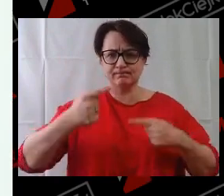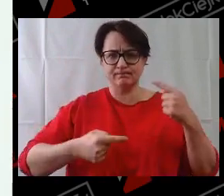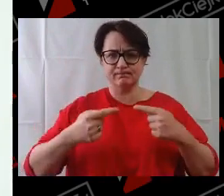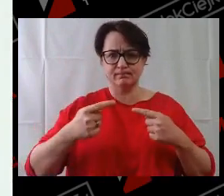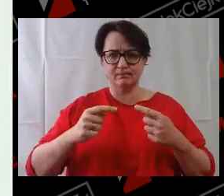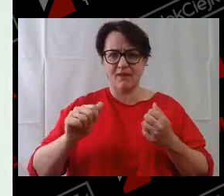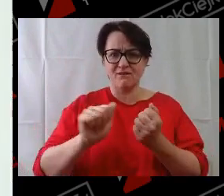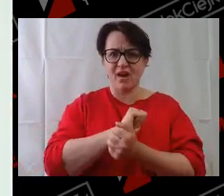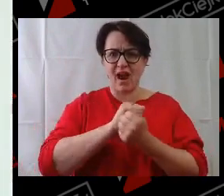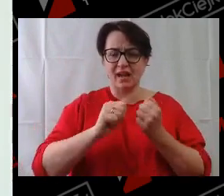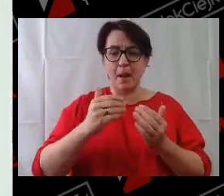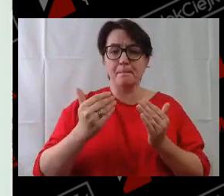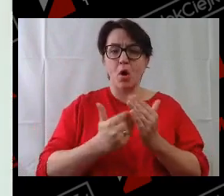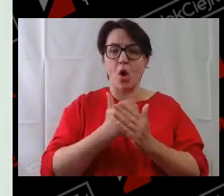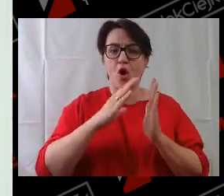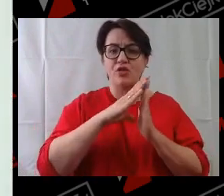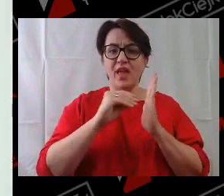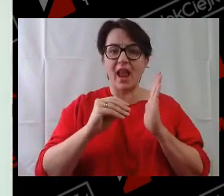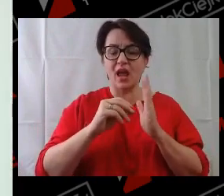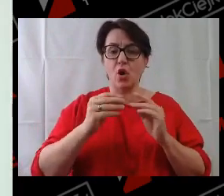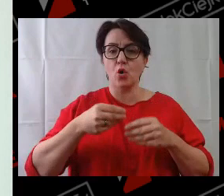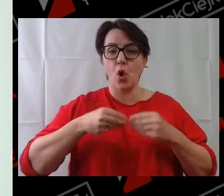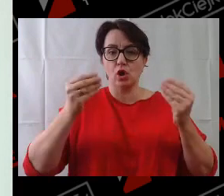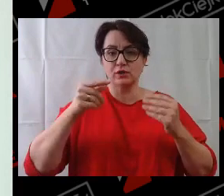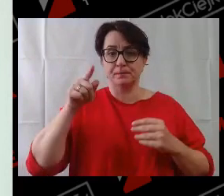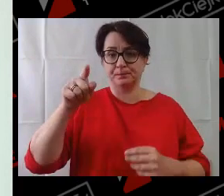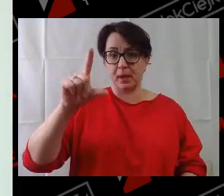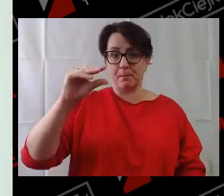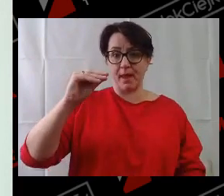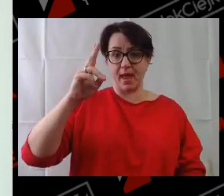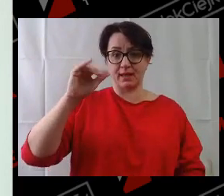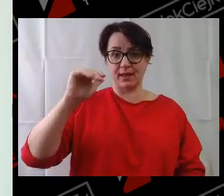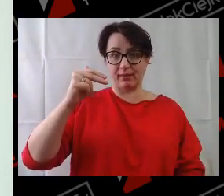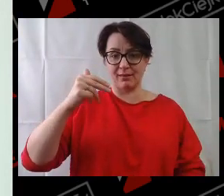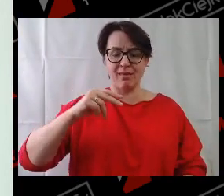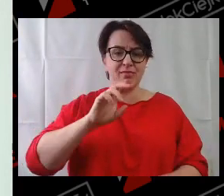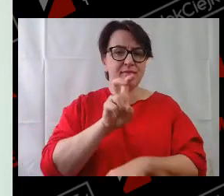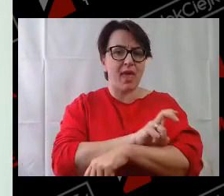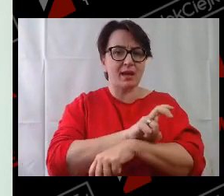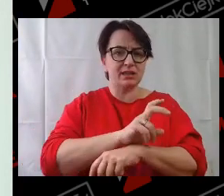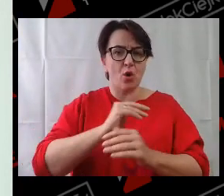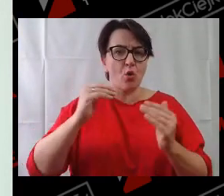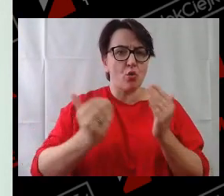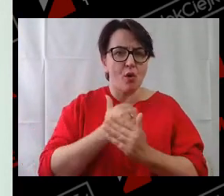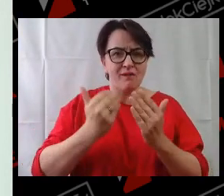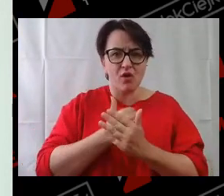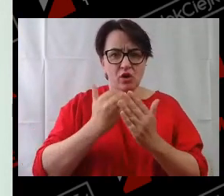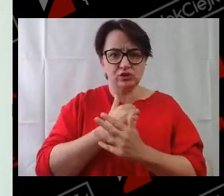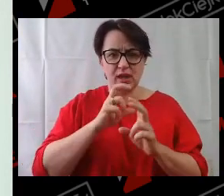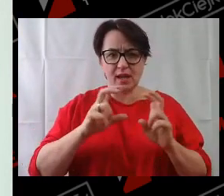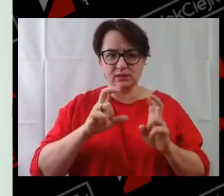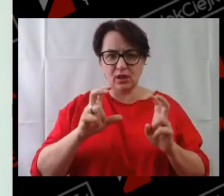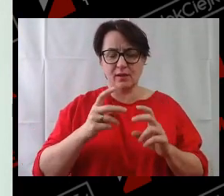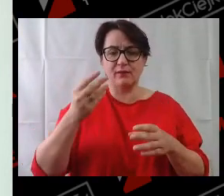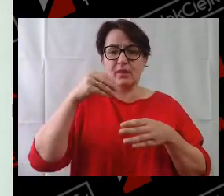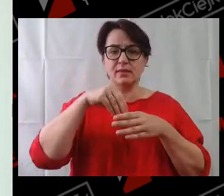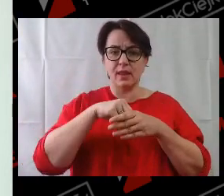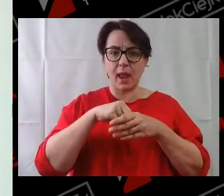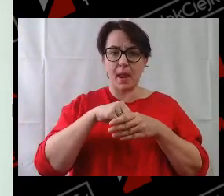modeli rozwoju model pekiński mody realizacja techniczna w ramach